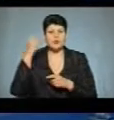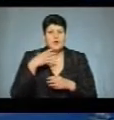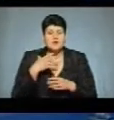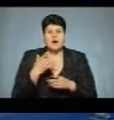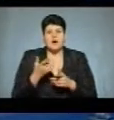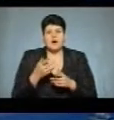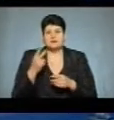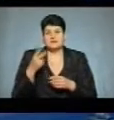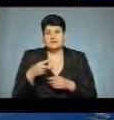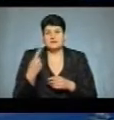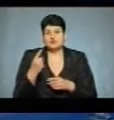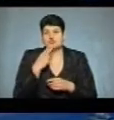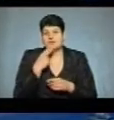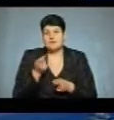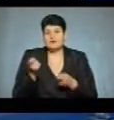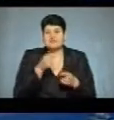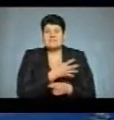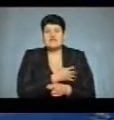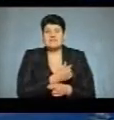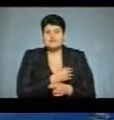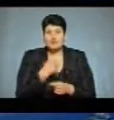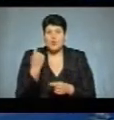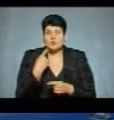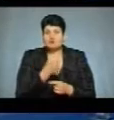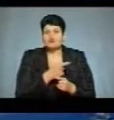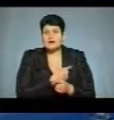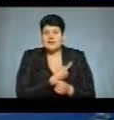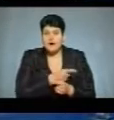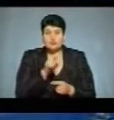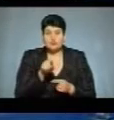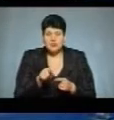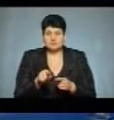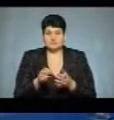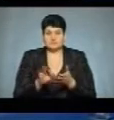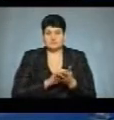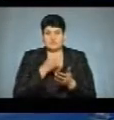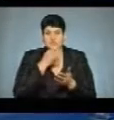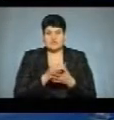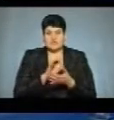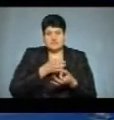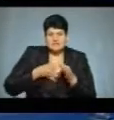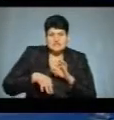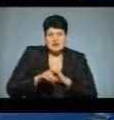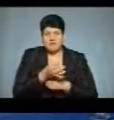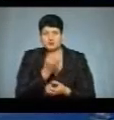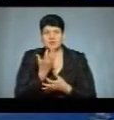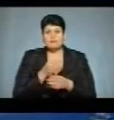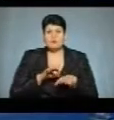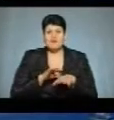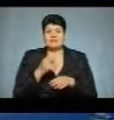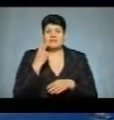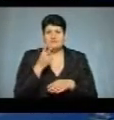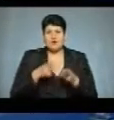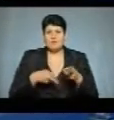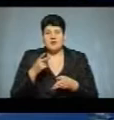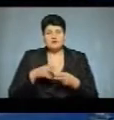21 червня Романа привезли у Львівську обласну дитячу лікарню «Охматдит». Там лікарі діагностували у нього заворот тонкого кишечника, провели дві операції, але